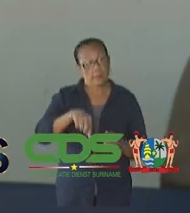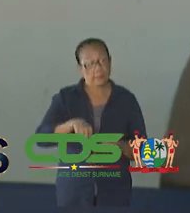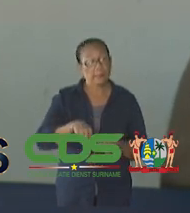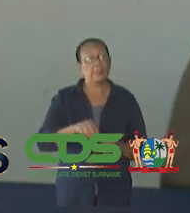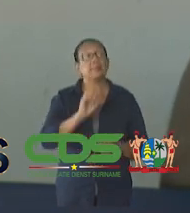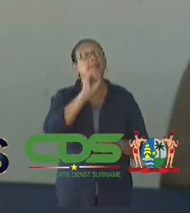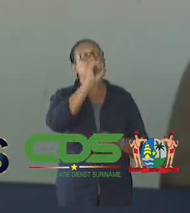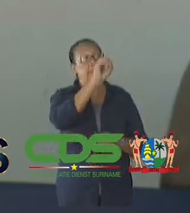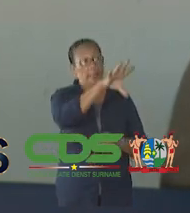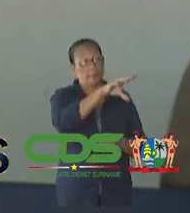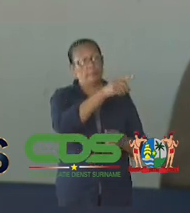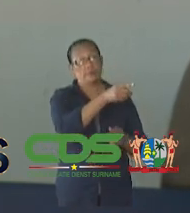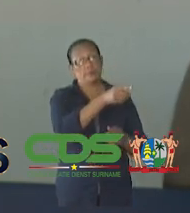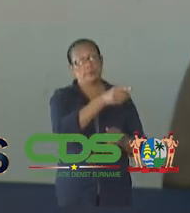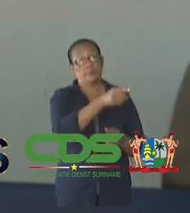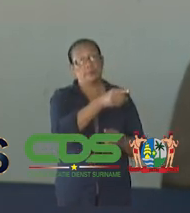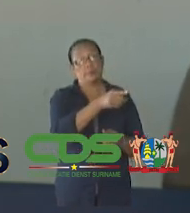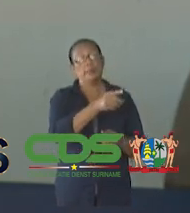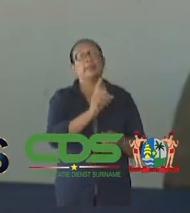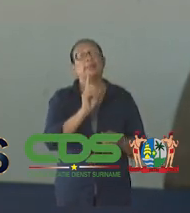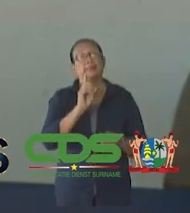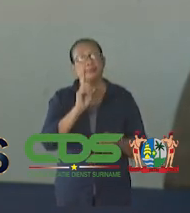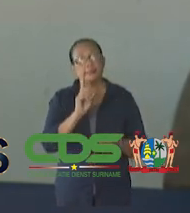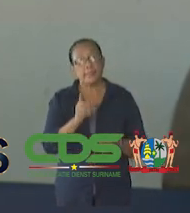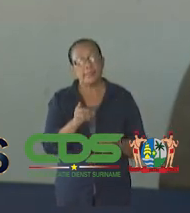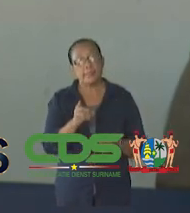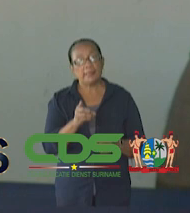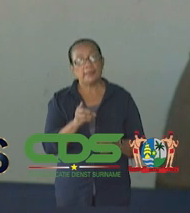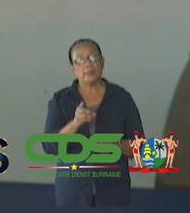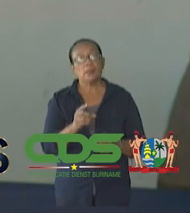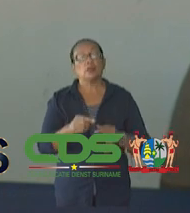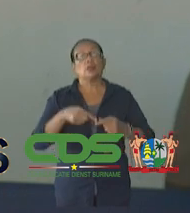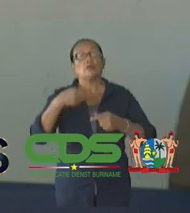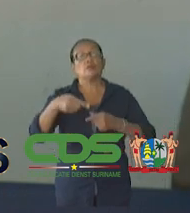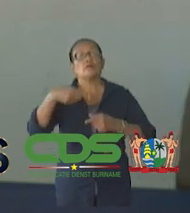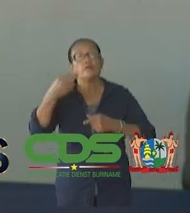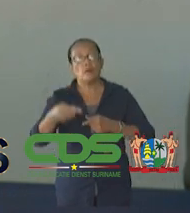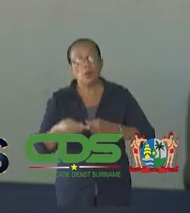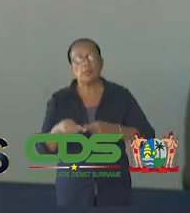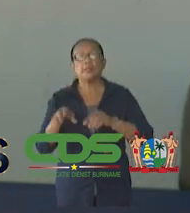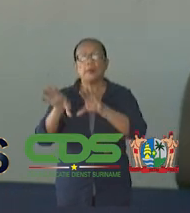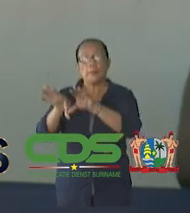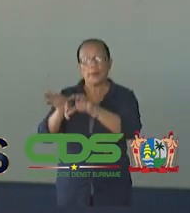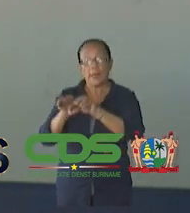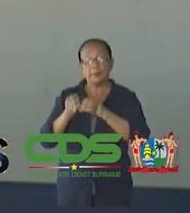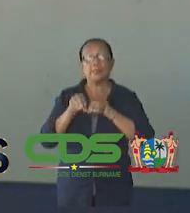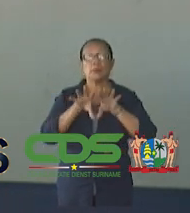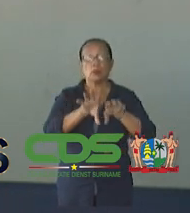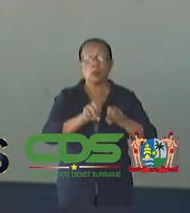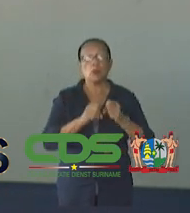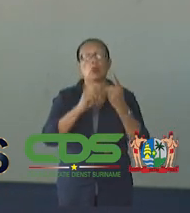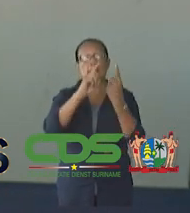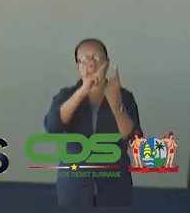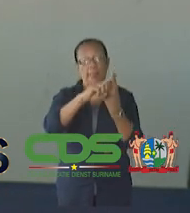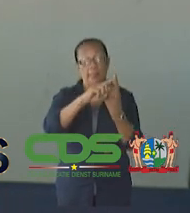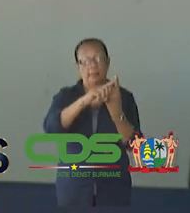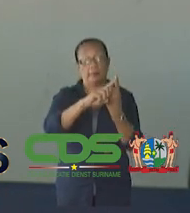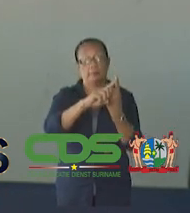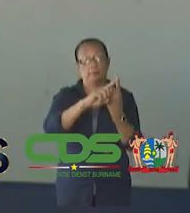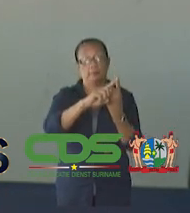en constateringen zijn de volgende maatregelen genomen. Ten eerste